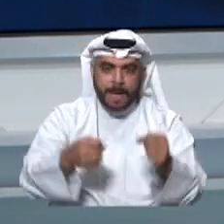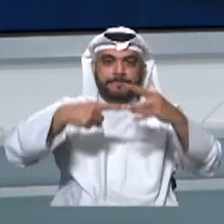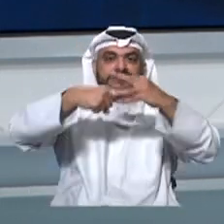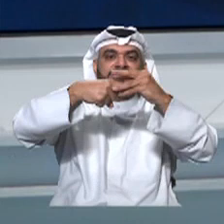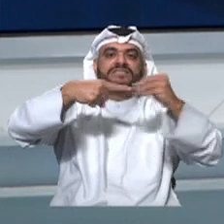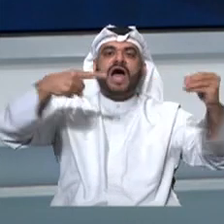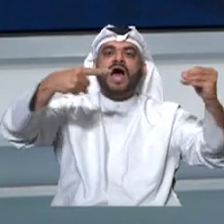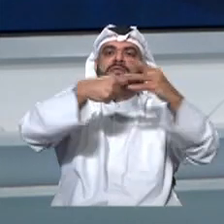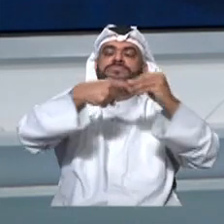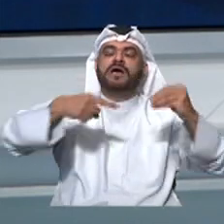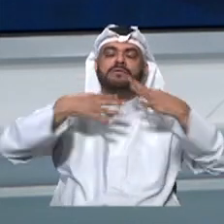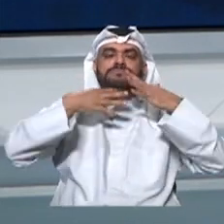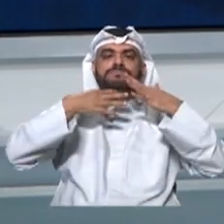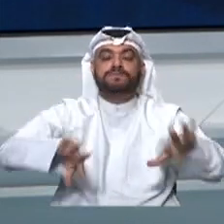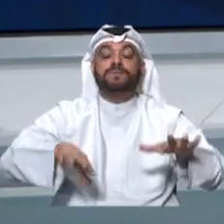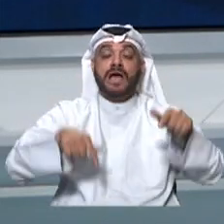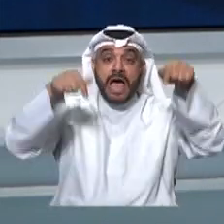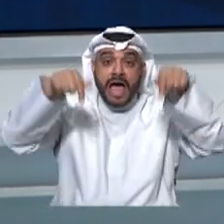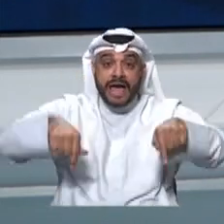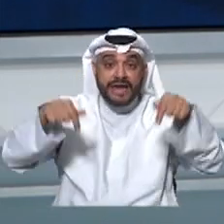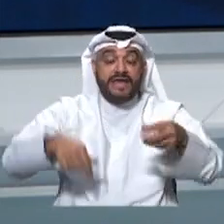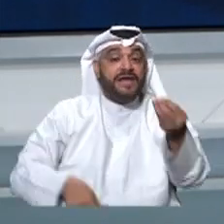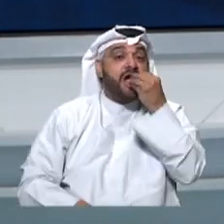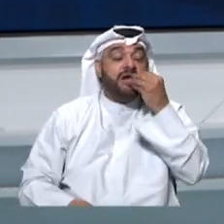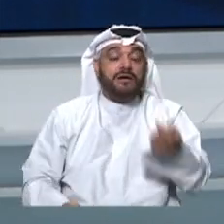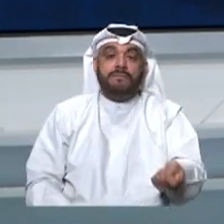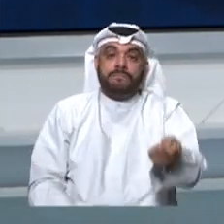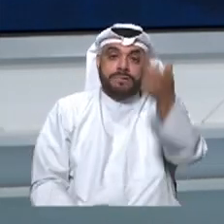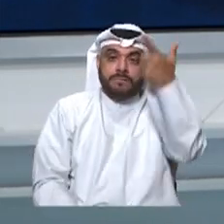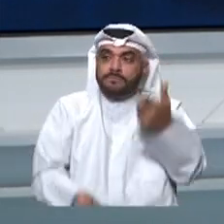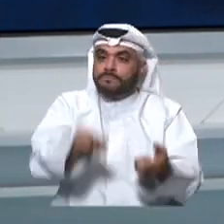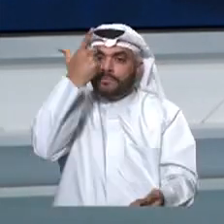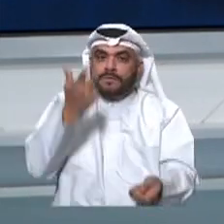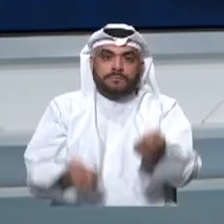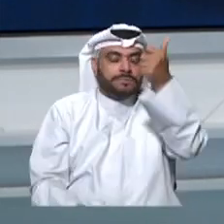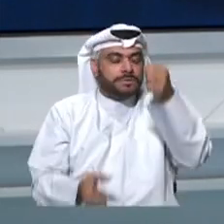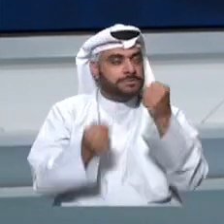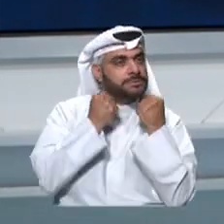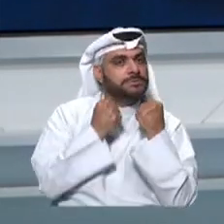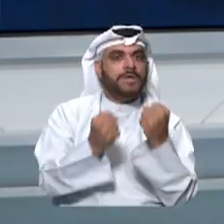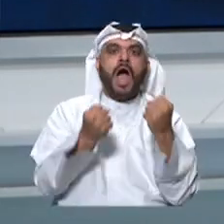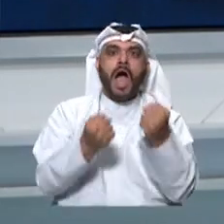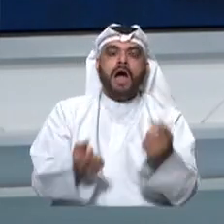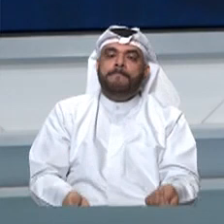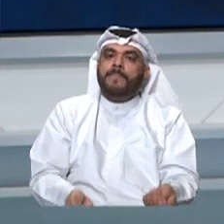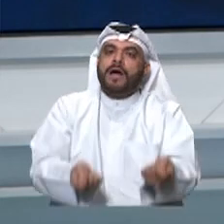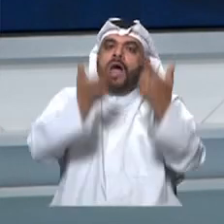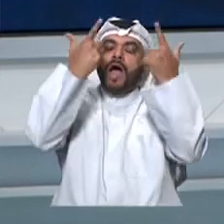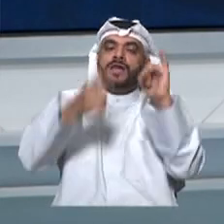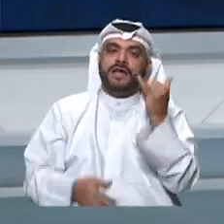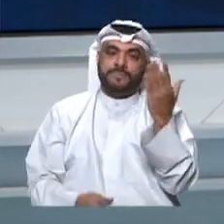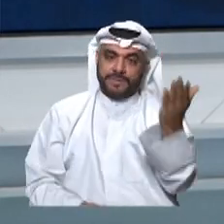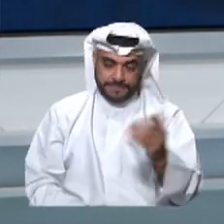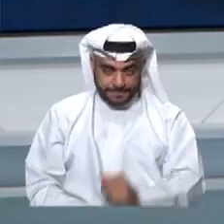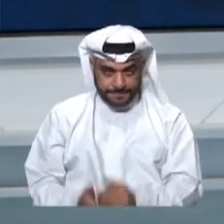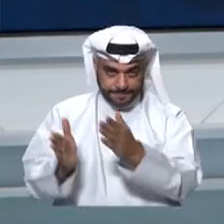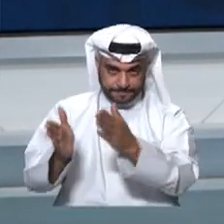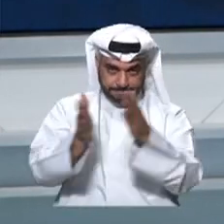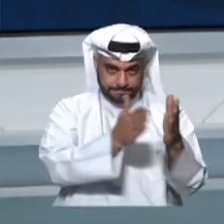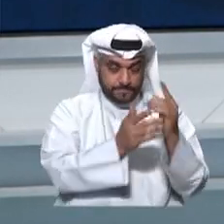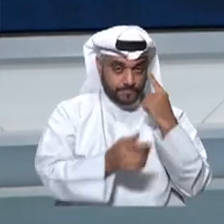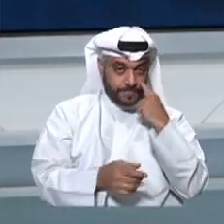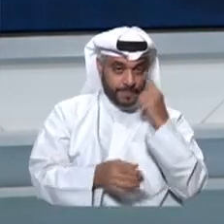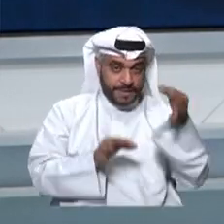المالية وأسعار السلع الغذائية، لتبدأ معاناة المواطن العربي مع ضغوط الغلاء والمتطلبات المعيشية. المزيد